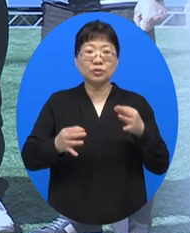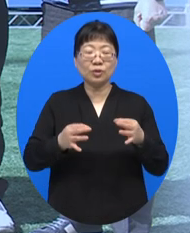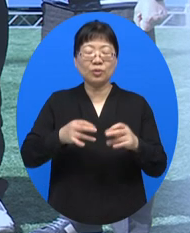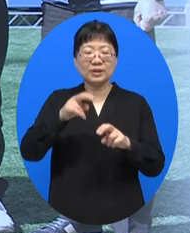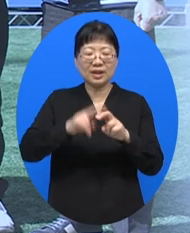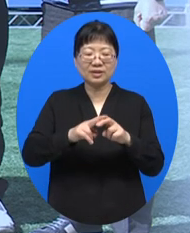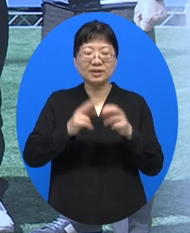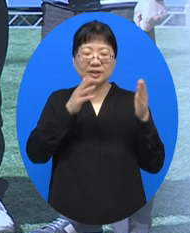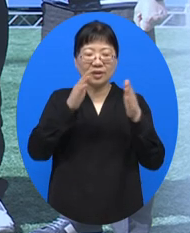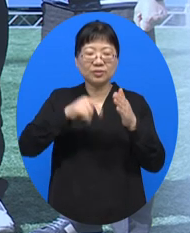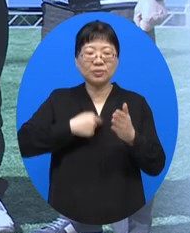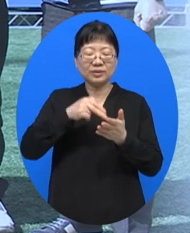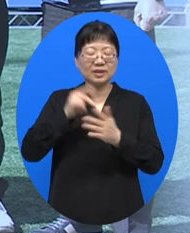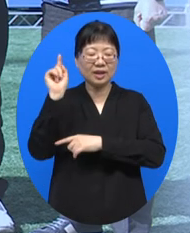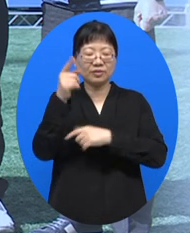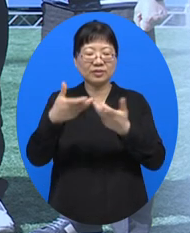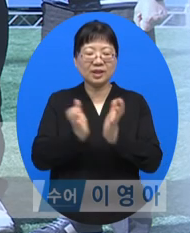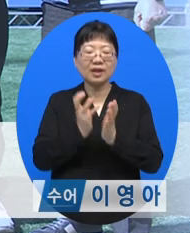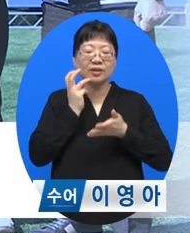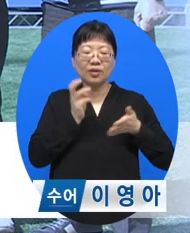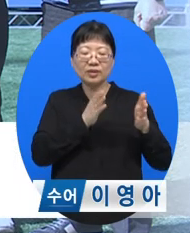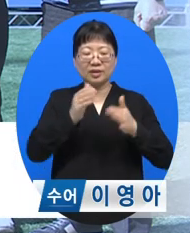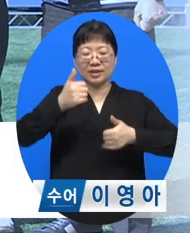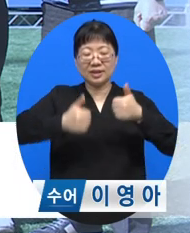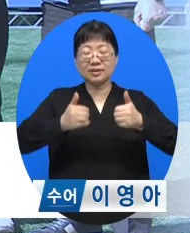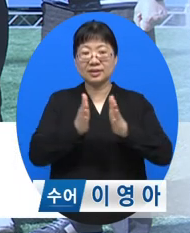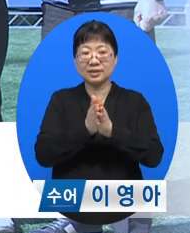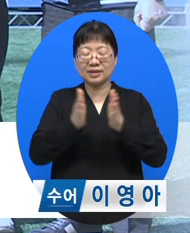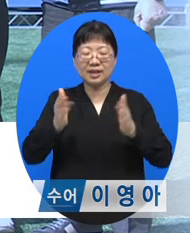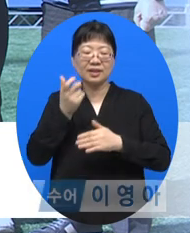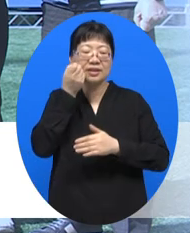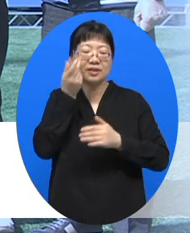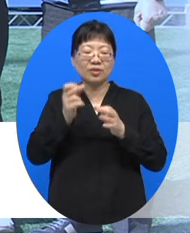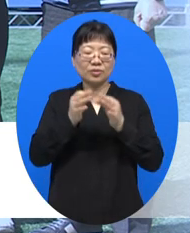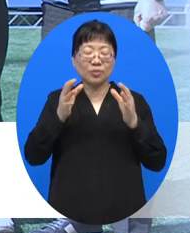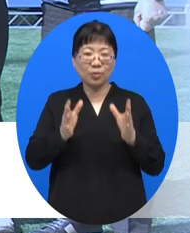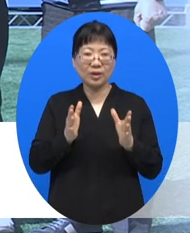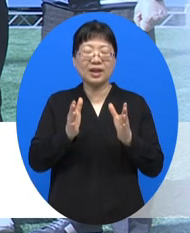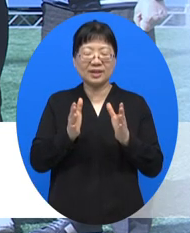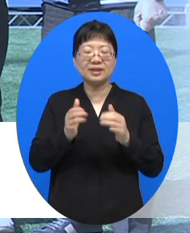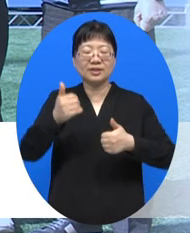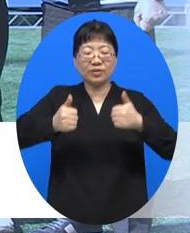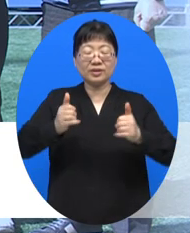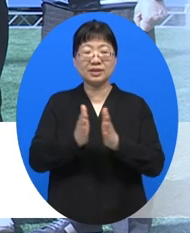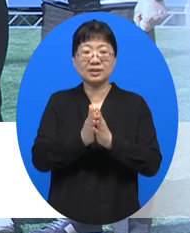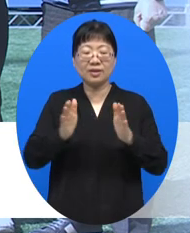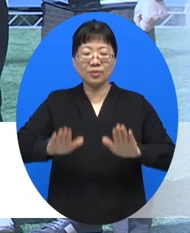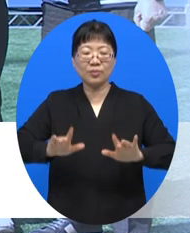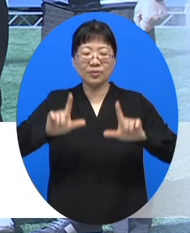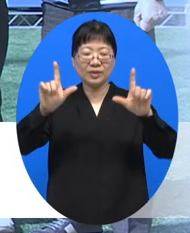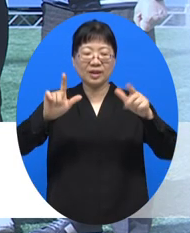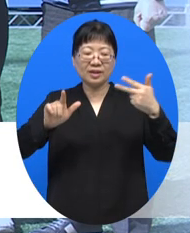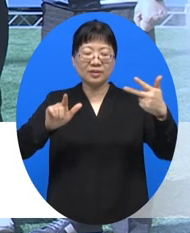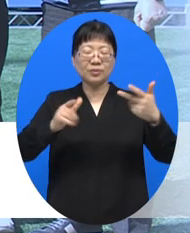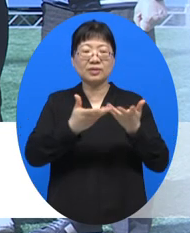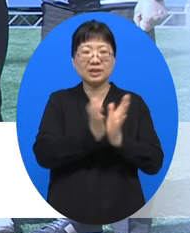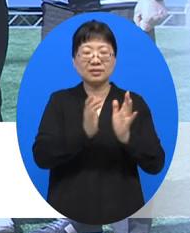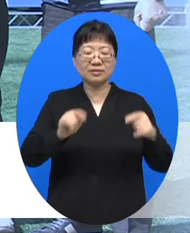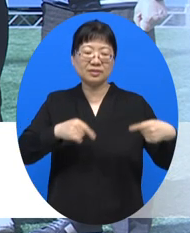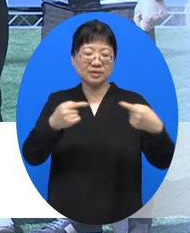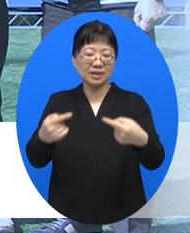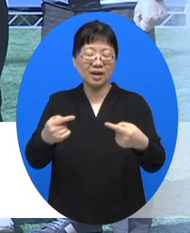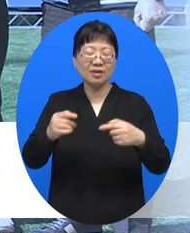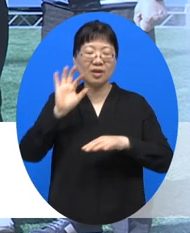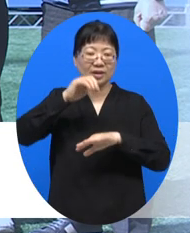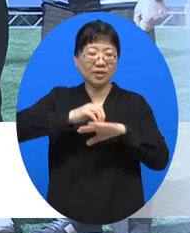프로 무대를 향한 재도전의 기회, 독립야구단 경기도리그가 개막했습니다. 7개월간의 대장정이 시작됐는데요. 올해는 도내